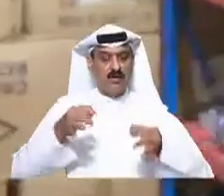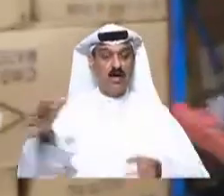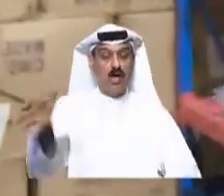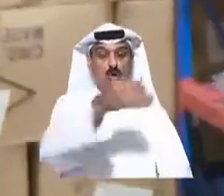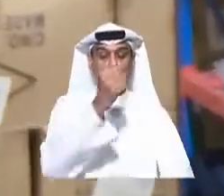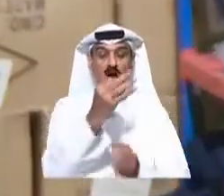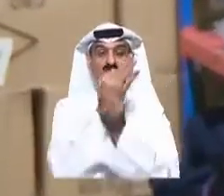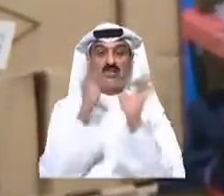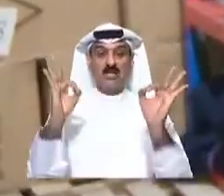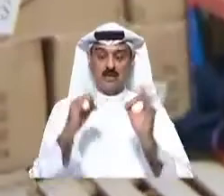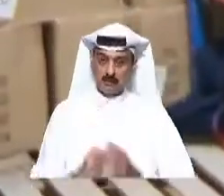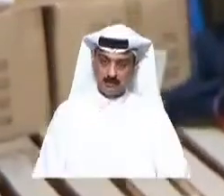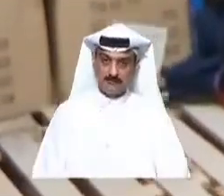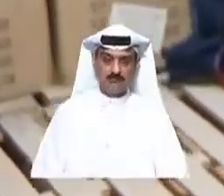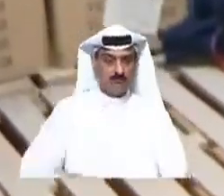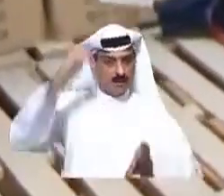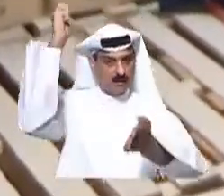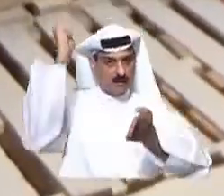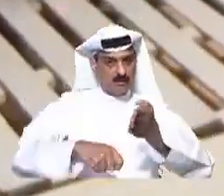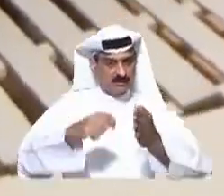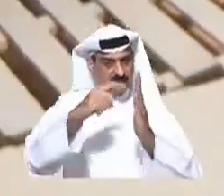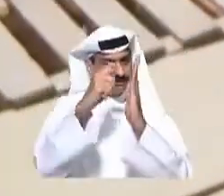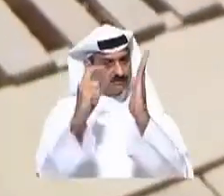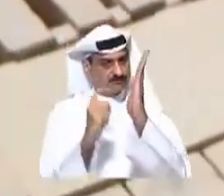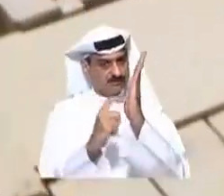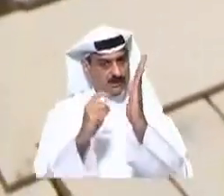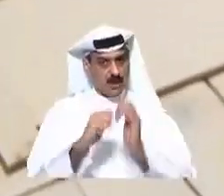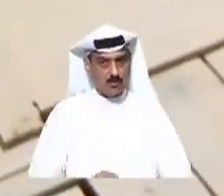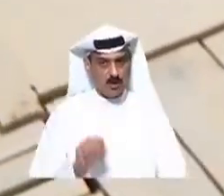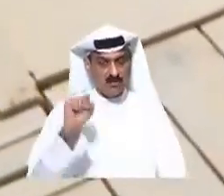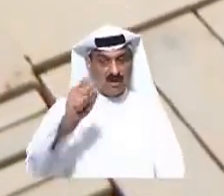المحافظات، وستتخذ الاجراءات القانونيه